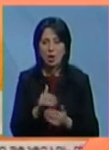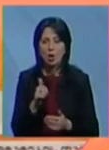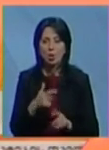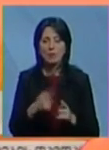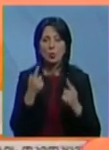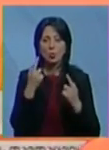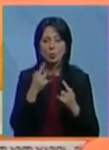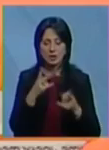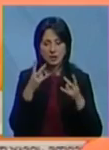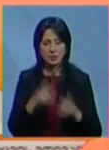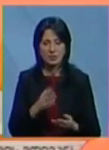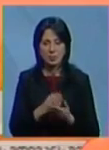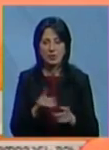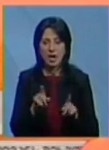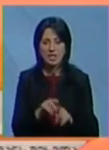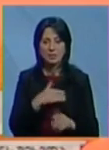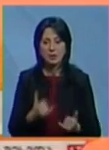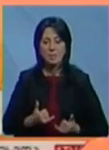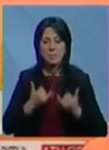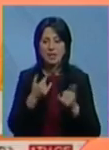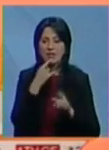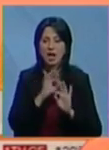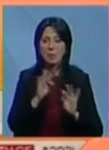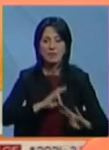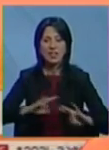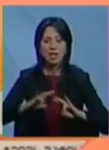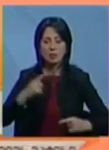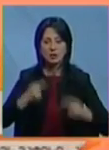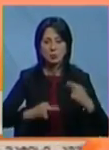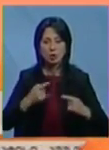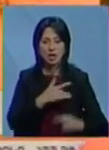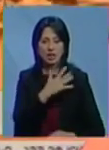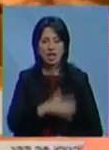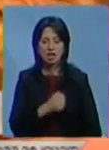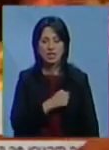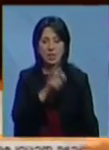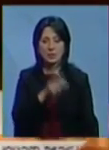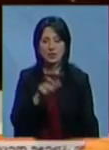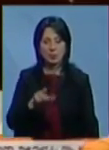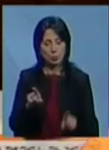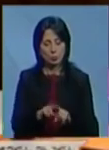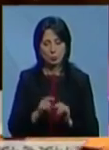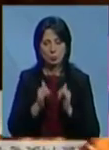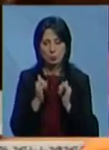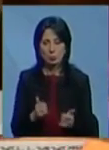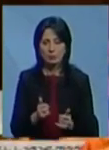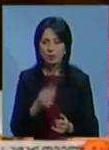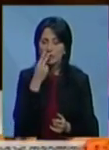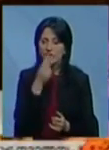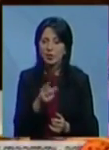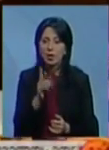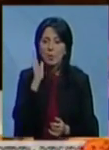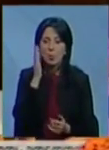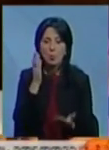რომლებმაც უდიდესი მსხვერპლი გაიღეს და ასევე მინდა პატივისცემა გამოვხატო ტერორიზმთან ბრძოლაში დაჭრილი სამხედრო მოსამსახურეების მიმართ. ვიყურებით